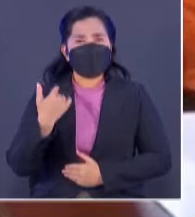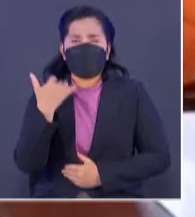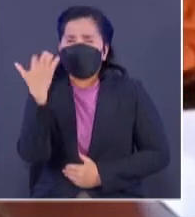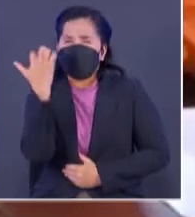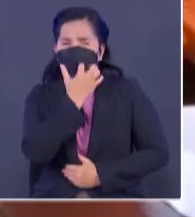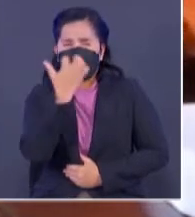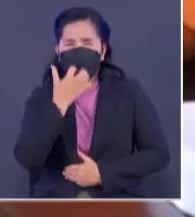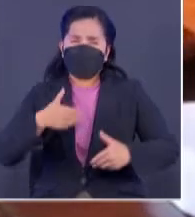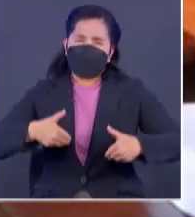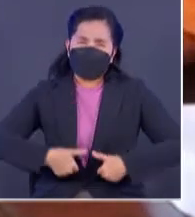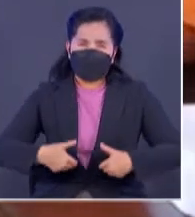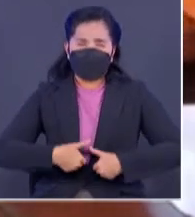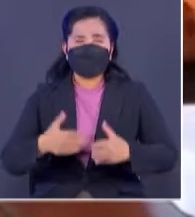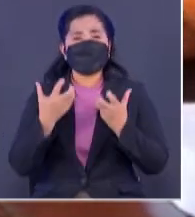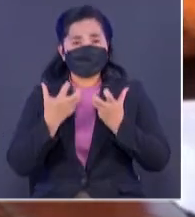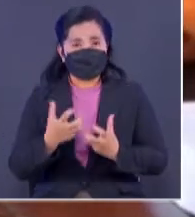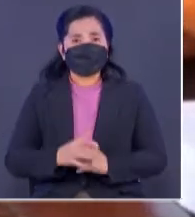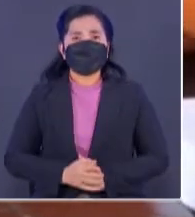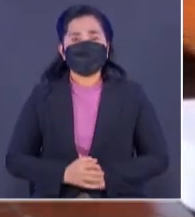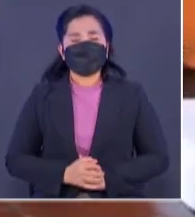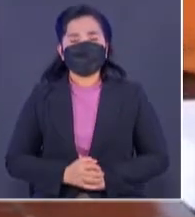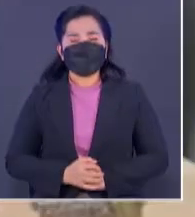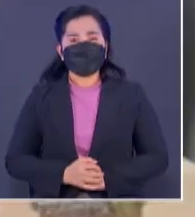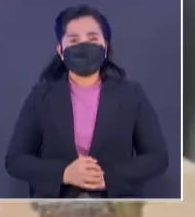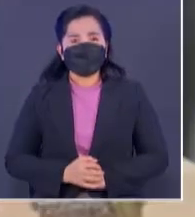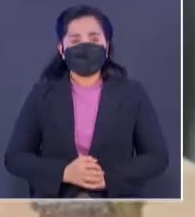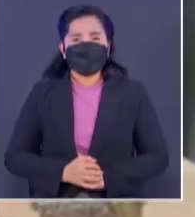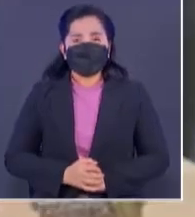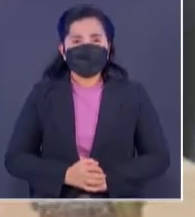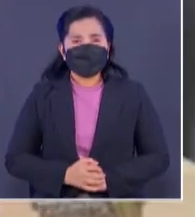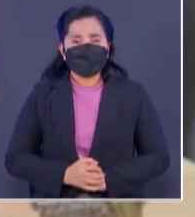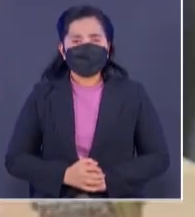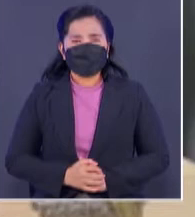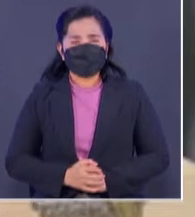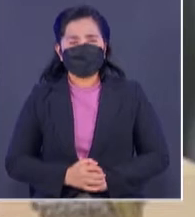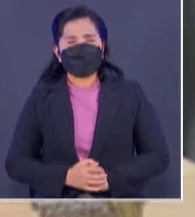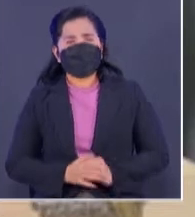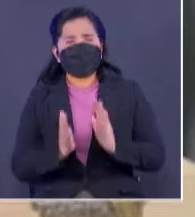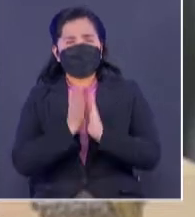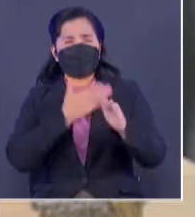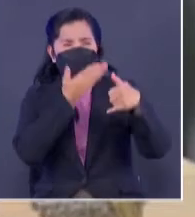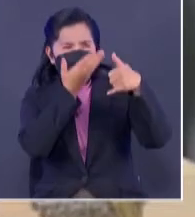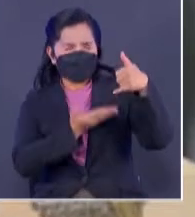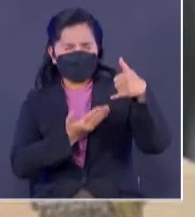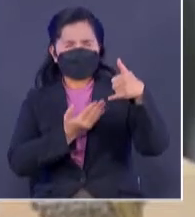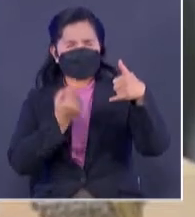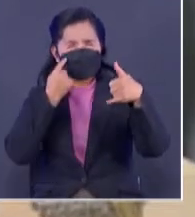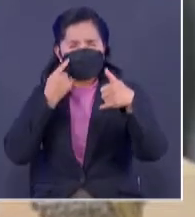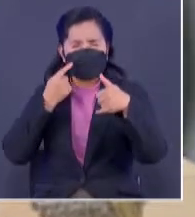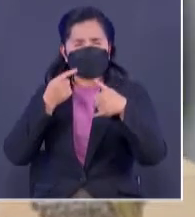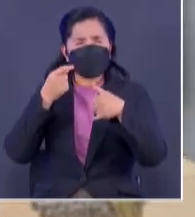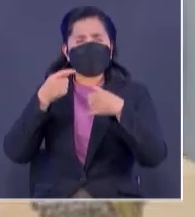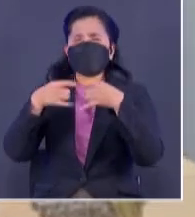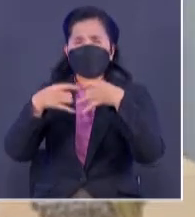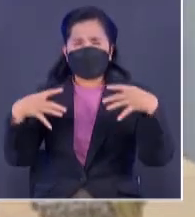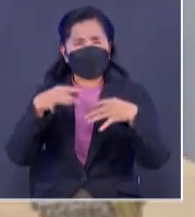ราะที่มากเกินไปหัวเราะเยอะไปขนาดไลฟ์เฟซบุ๊กทำให้ไม่เหมาะแก่สมณะสารูปอาจผิดพระธรร